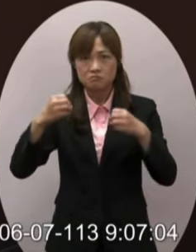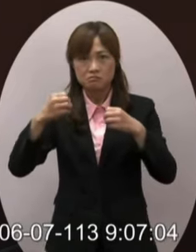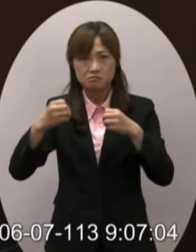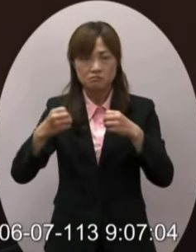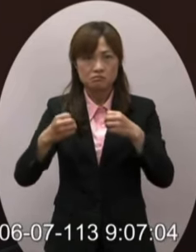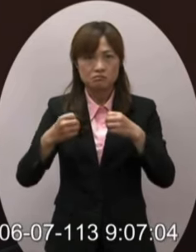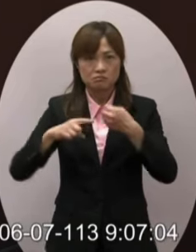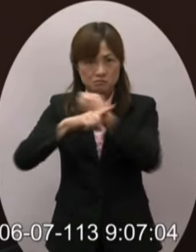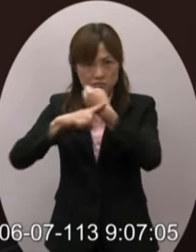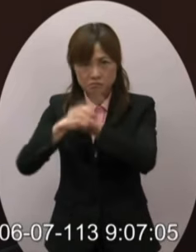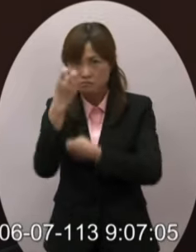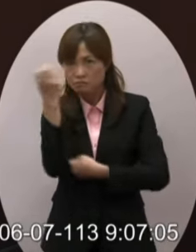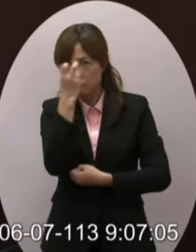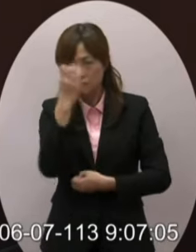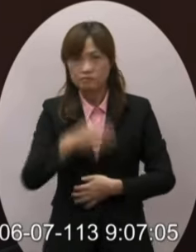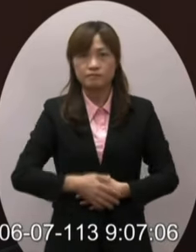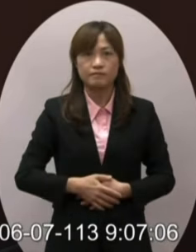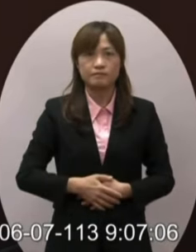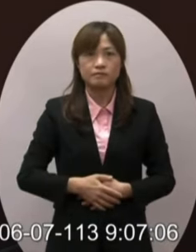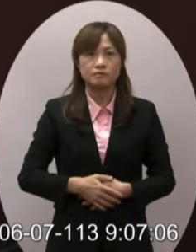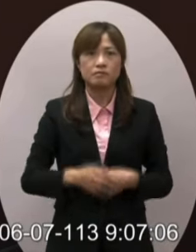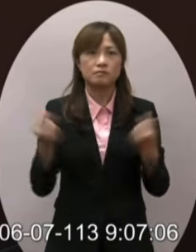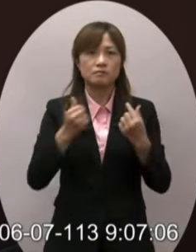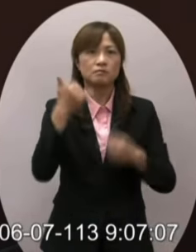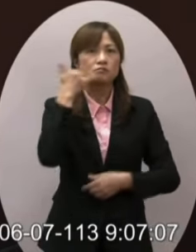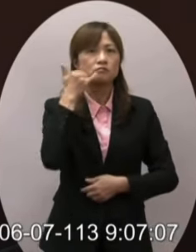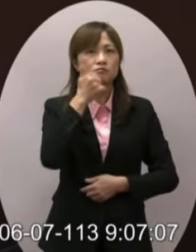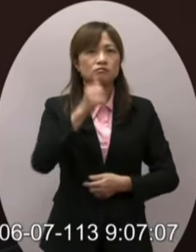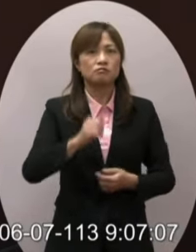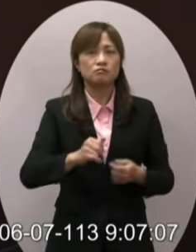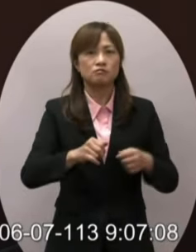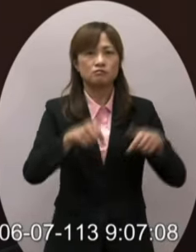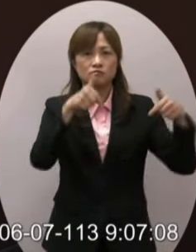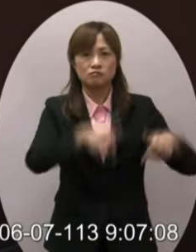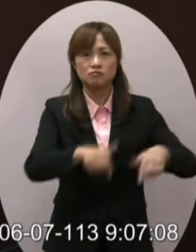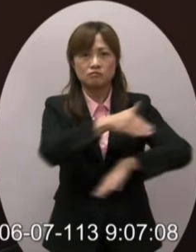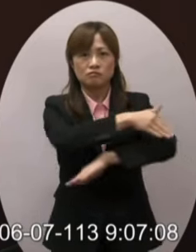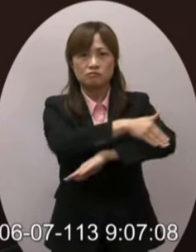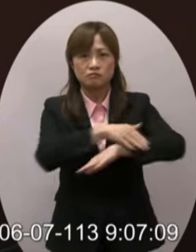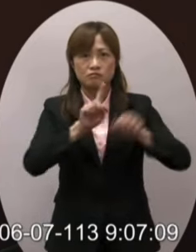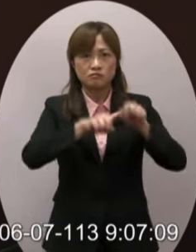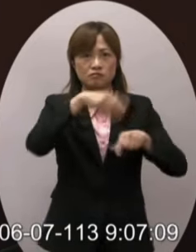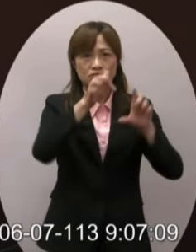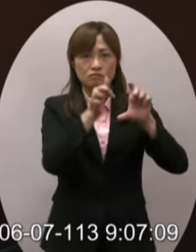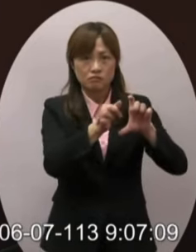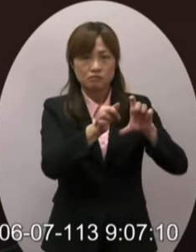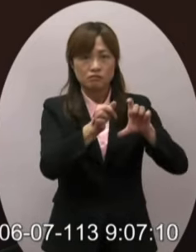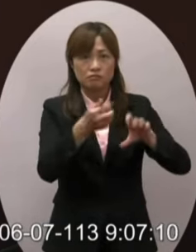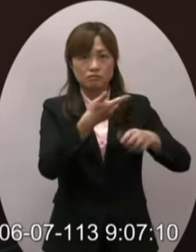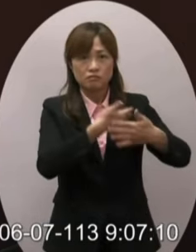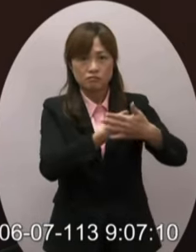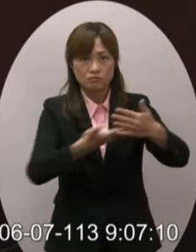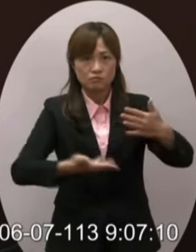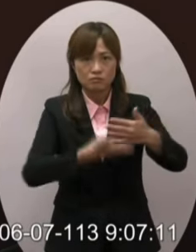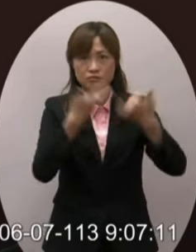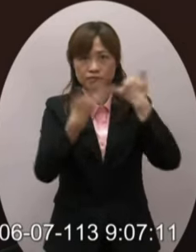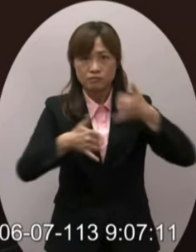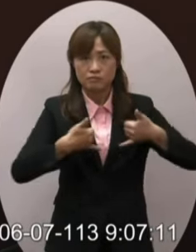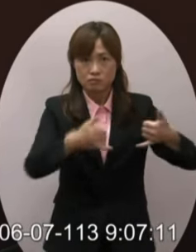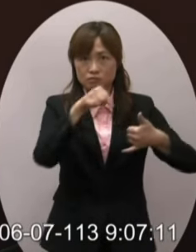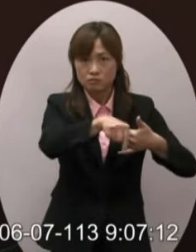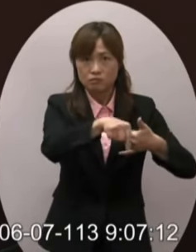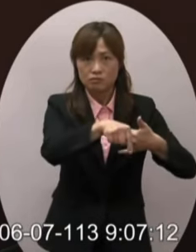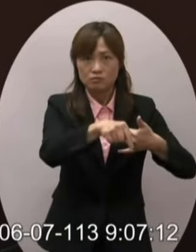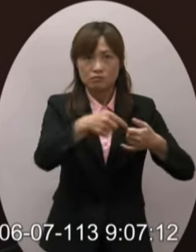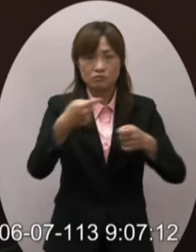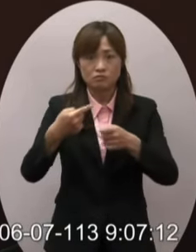本席所了解，光是在基隆西岸中山区湖海路，过去10年之间就有4次